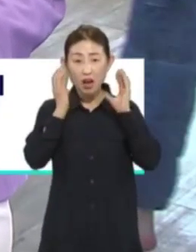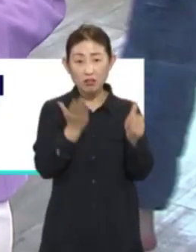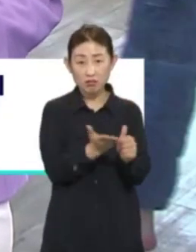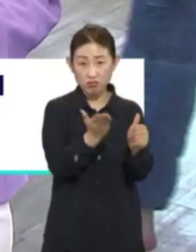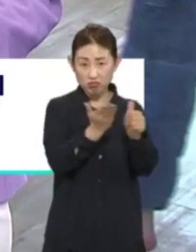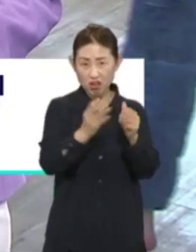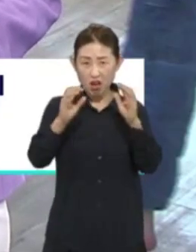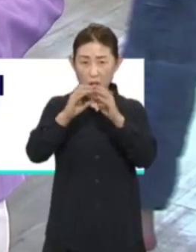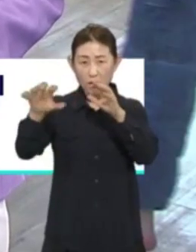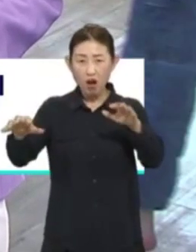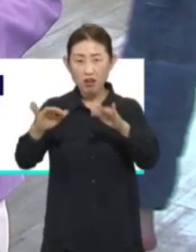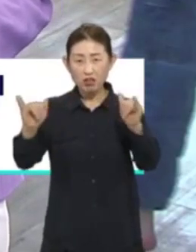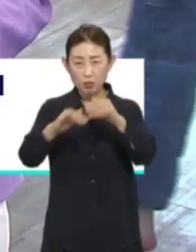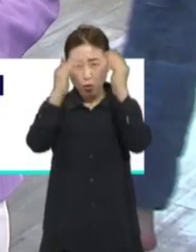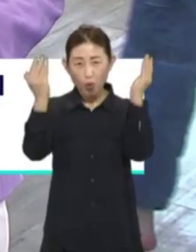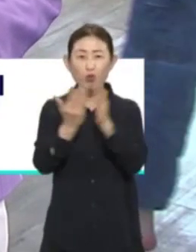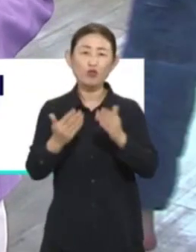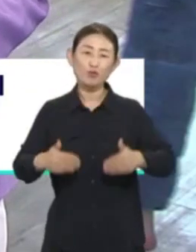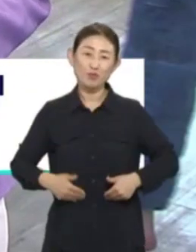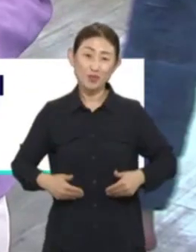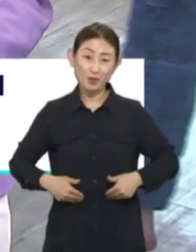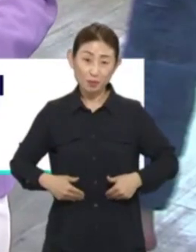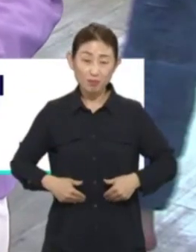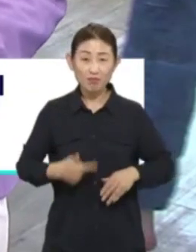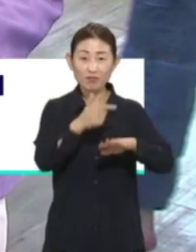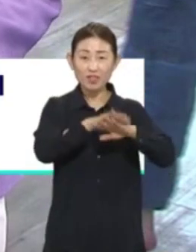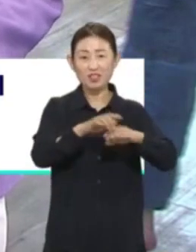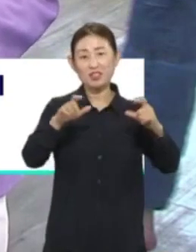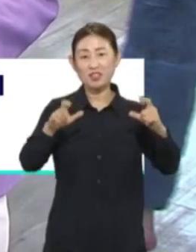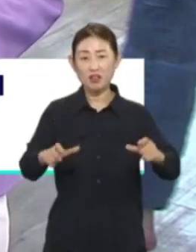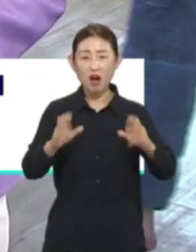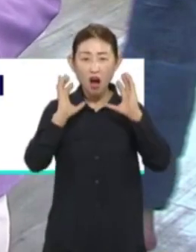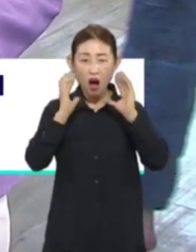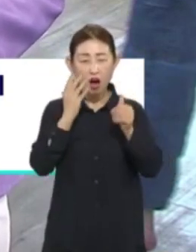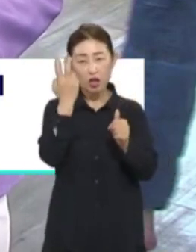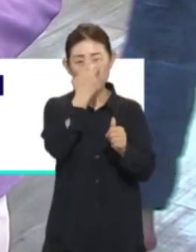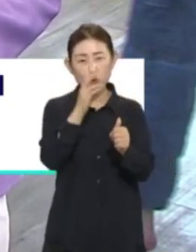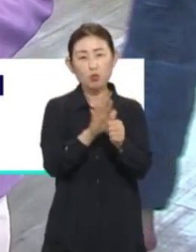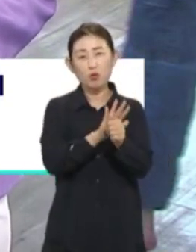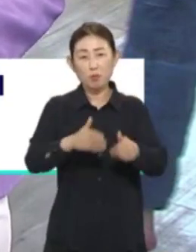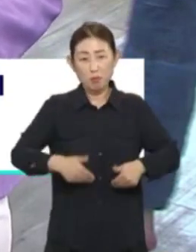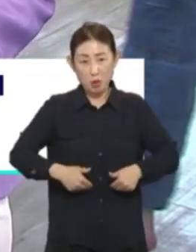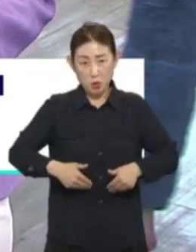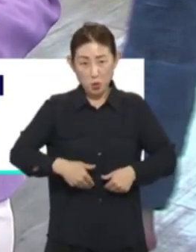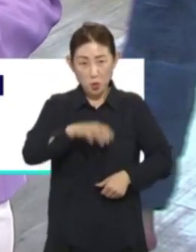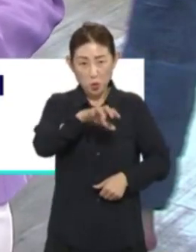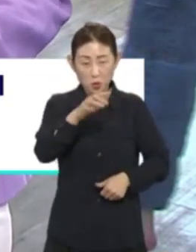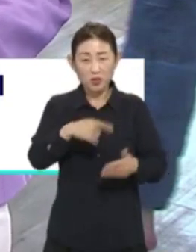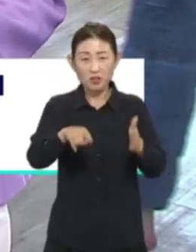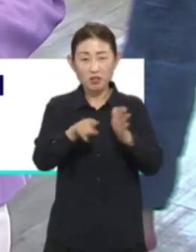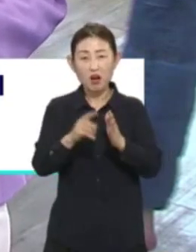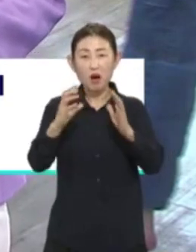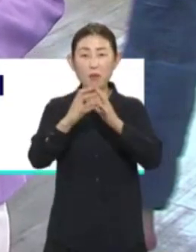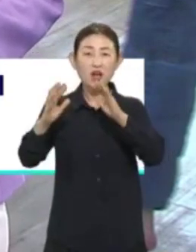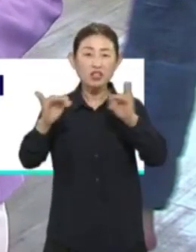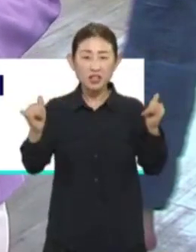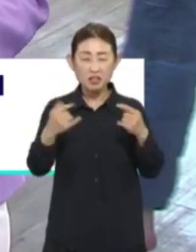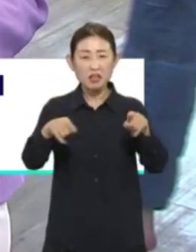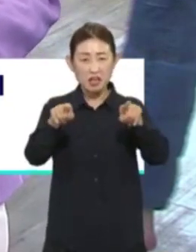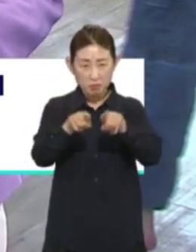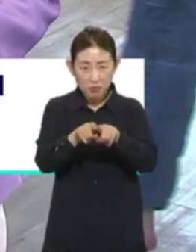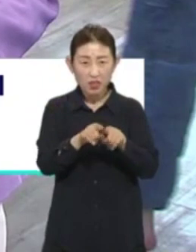아이를 키우는 데는 온 마을이 필요하다는 말이 있죠. 대전에선 아이 돌봄의 사각지대를 보완하기 위해 마을 주민들이 발벗고